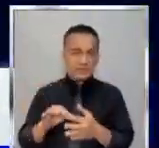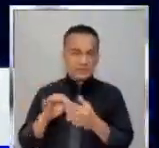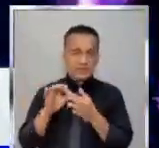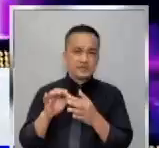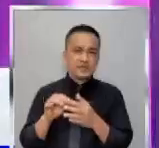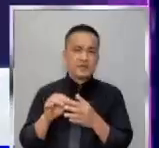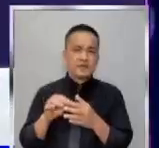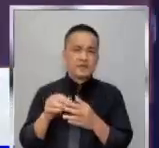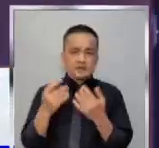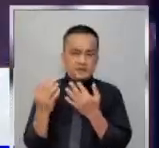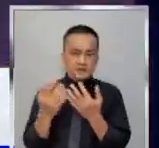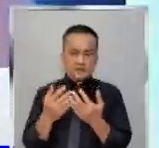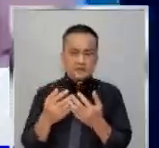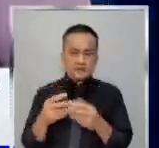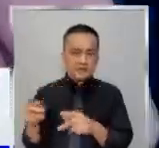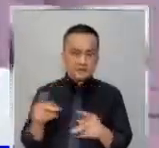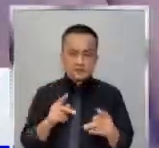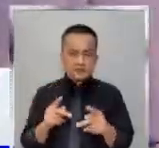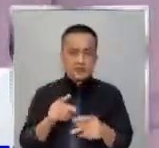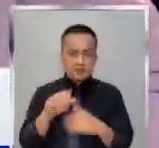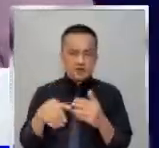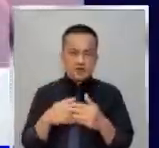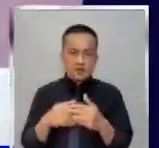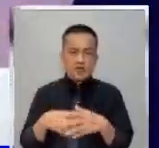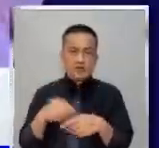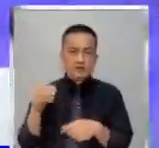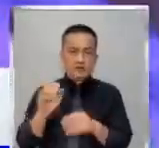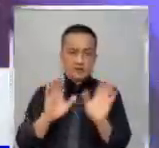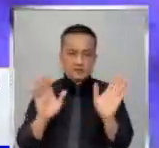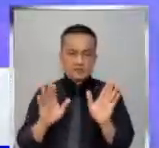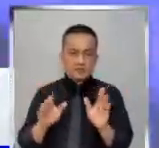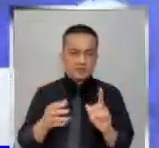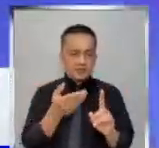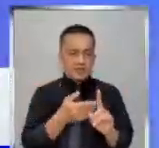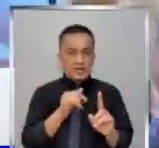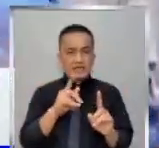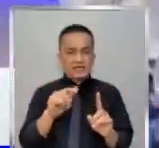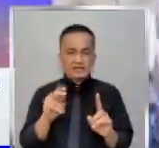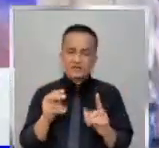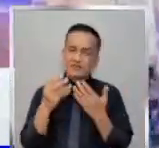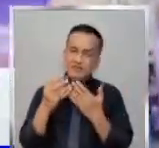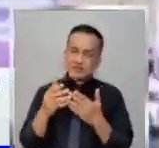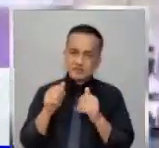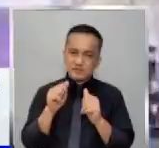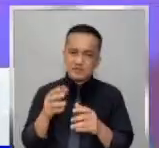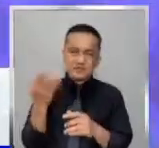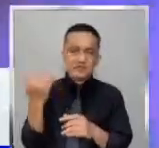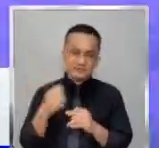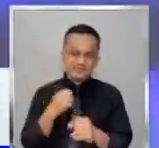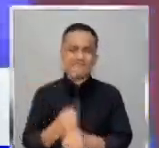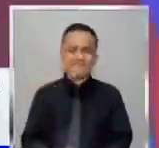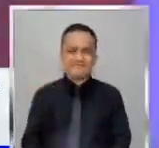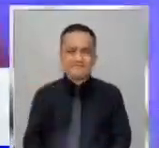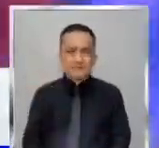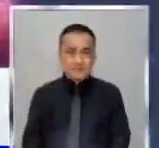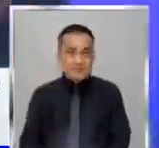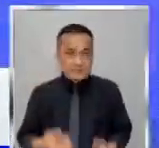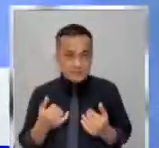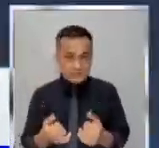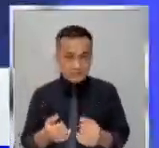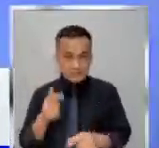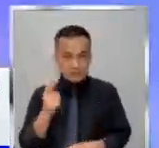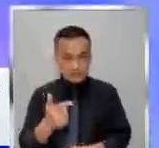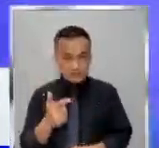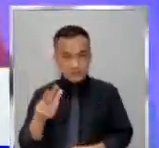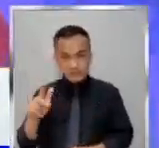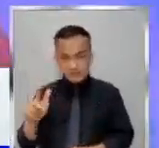All Out Sundays. Thankful raw si Alden sa overflowing blessings na dumating sa kanya last year. Kaya naman this 2023, ang